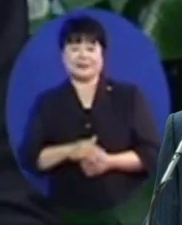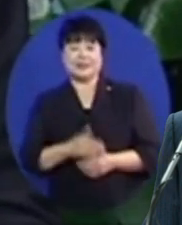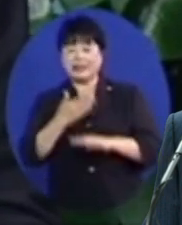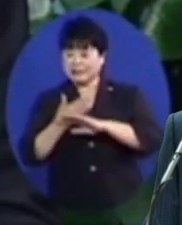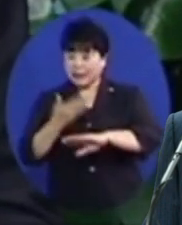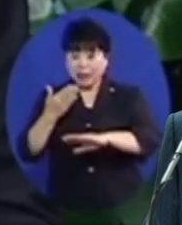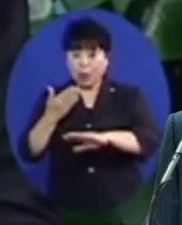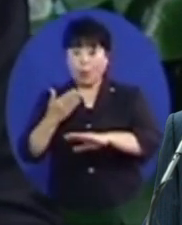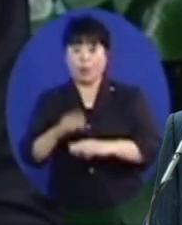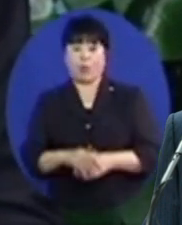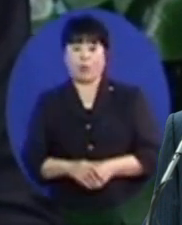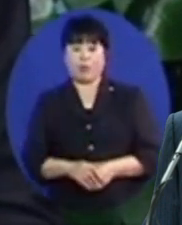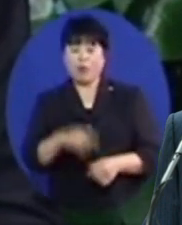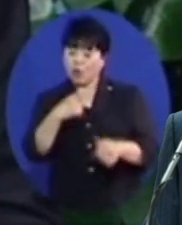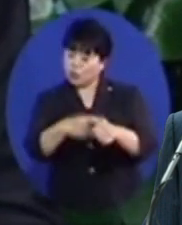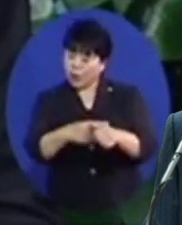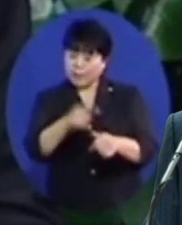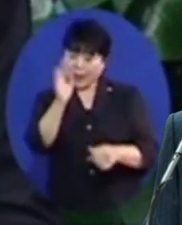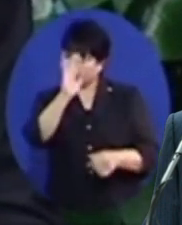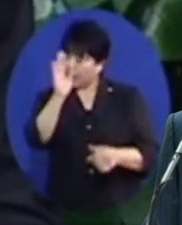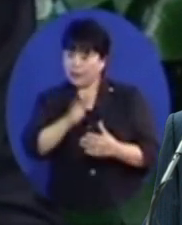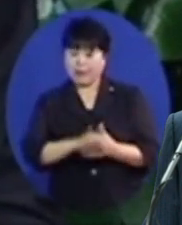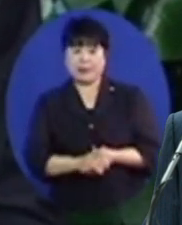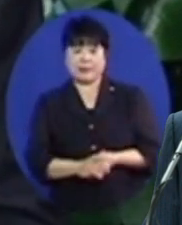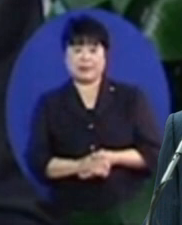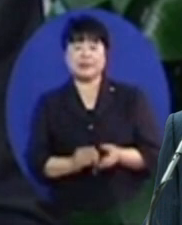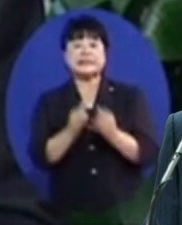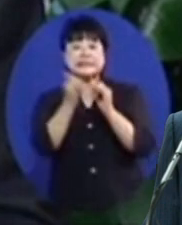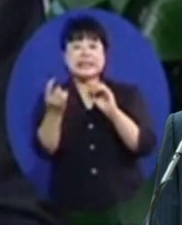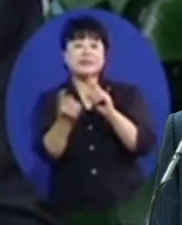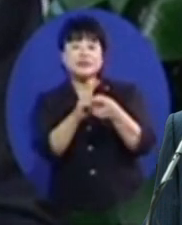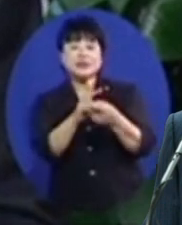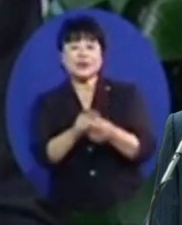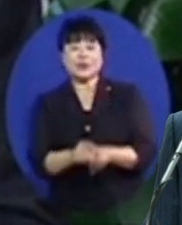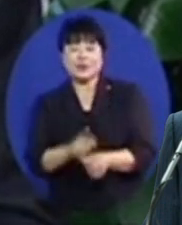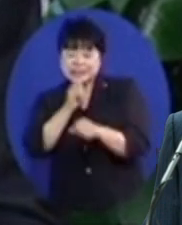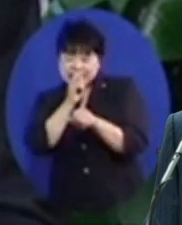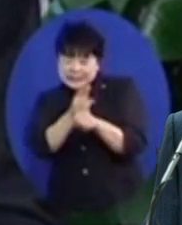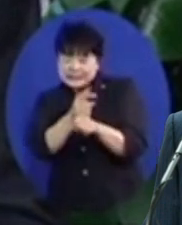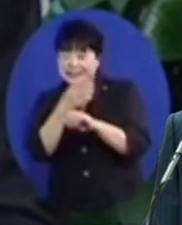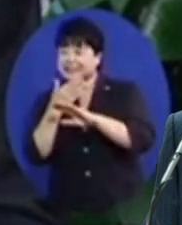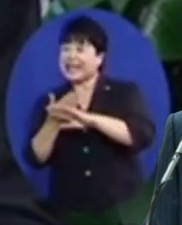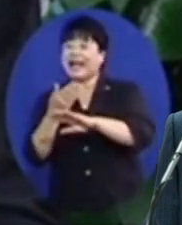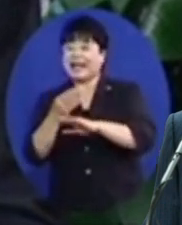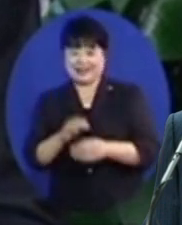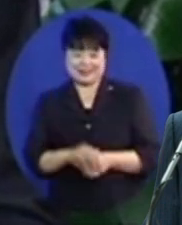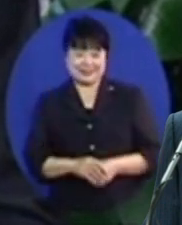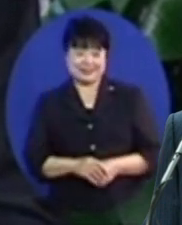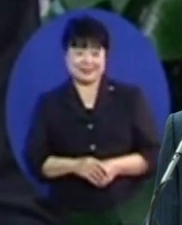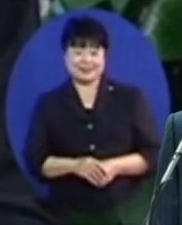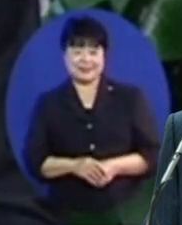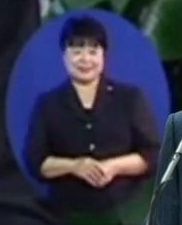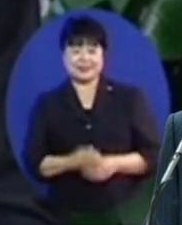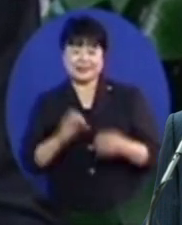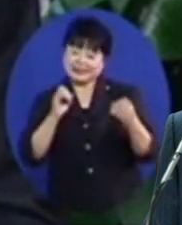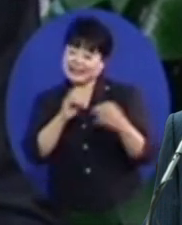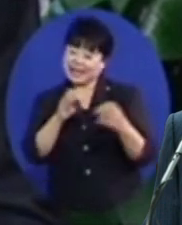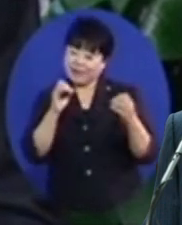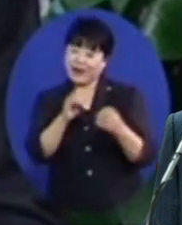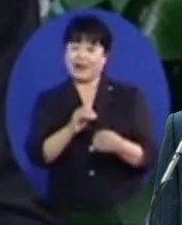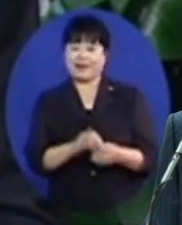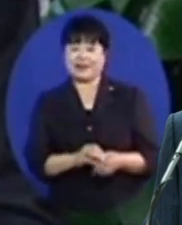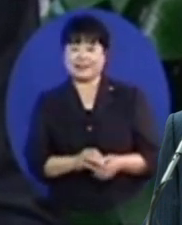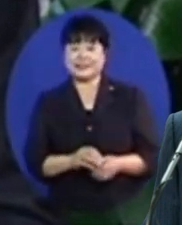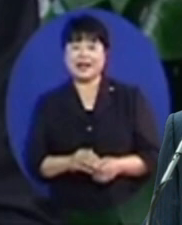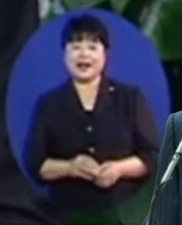다르다고 욕할 이유도 없습니다. 사람들은 다 자기 개성이 있기 때문에 다를 수가 있는 것입니다. 대화로서 서로 조화를